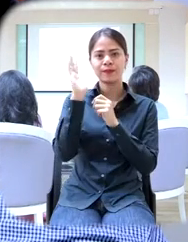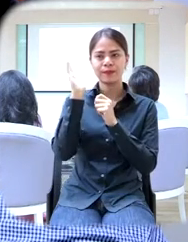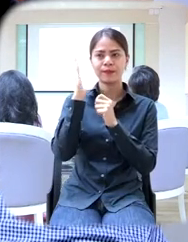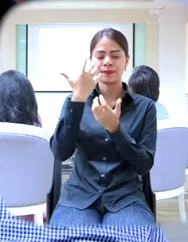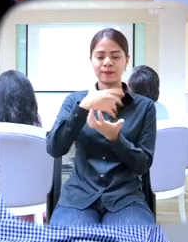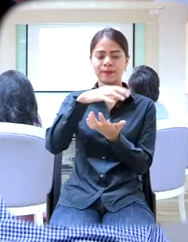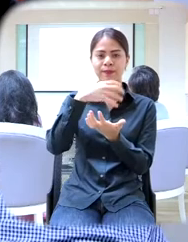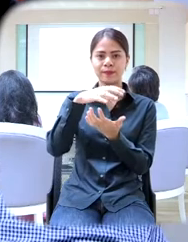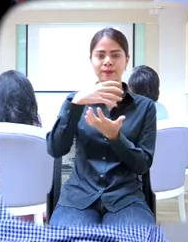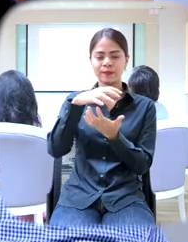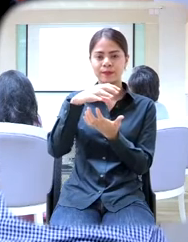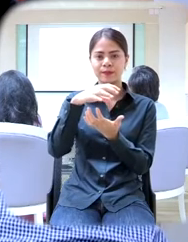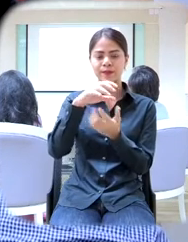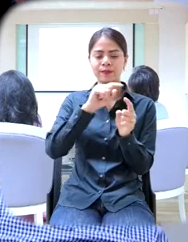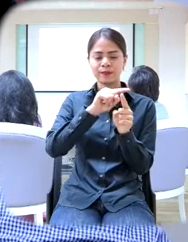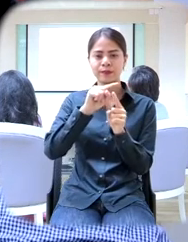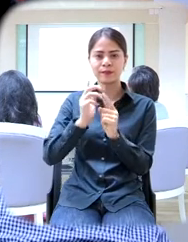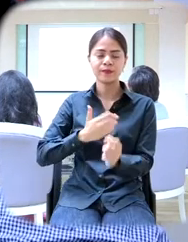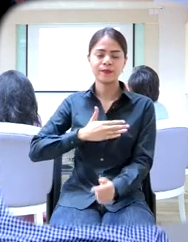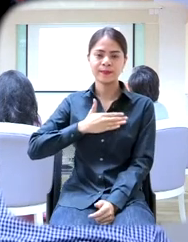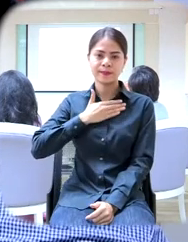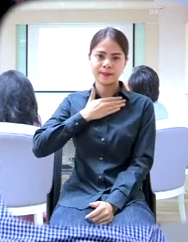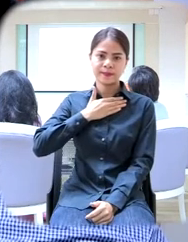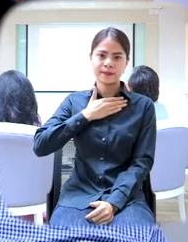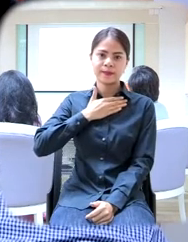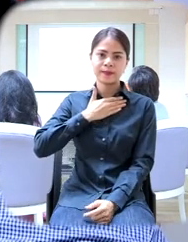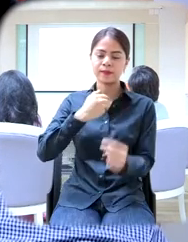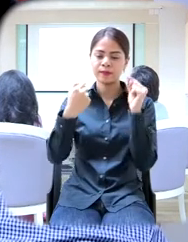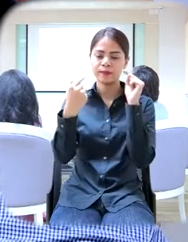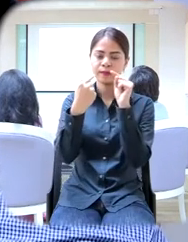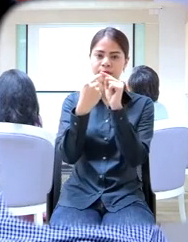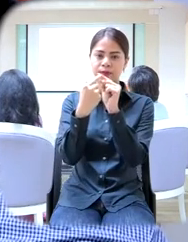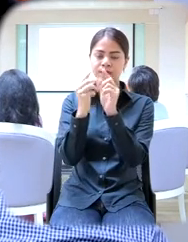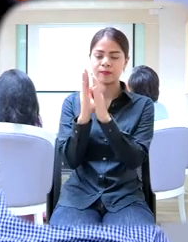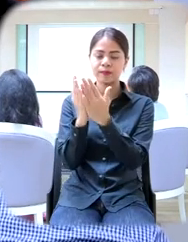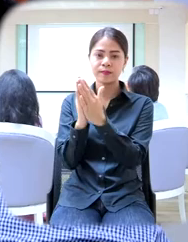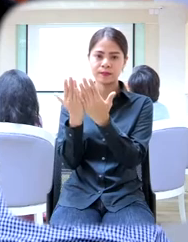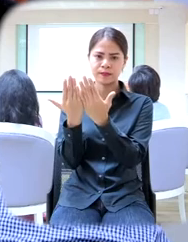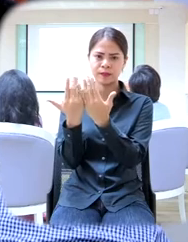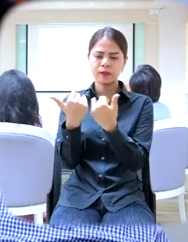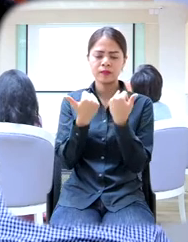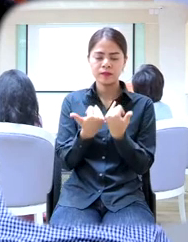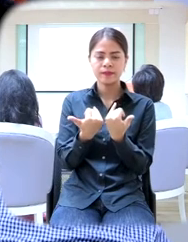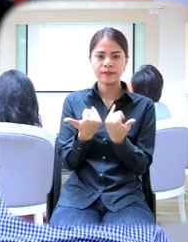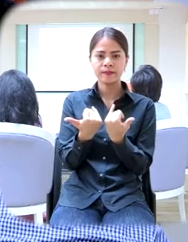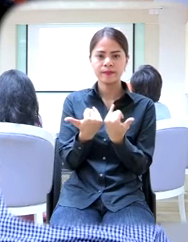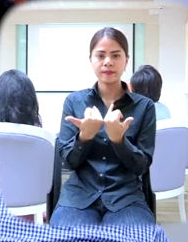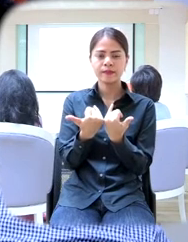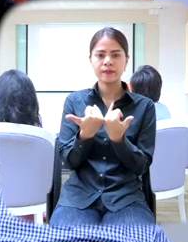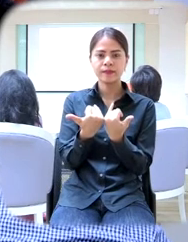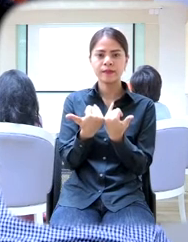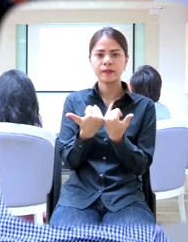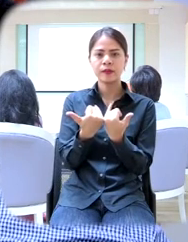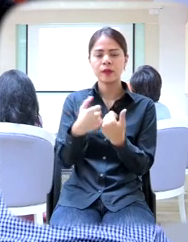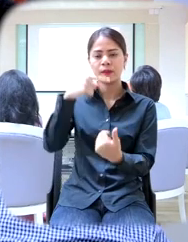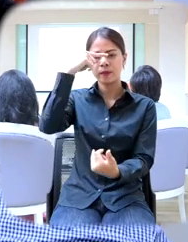ยายอันนี้ด้วยการที่พูดถึงความภาคภูมิใจในมนุษยศาสตร์นะครับแล้วก็บอกว่าในปัจจุบันนี้ปัญญาช